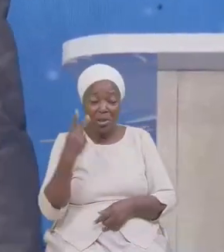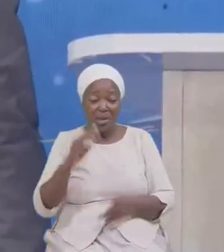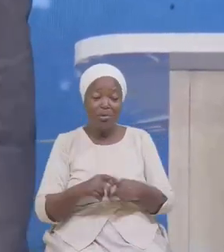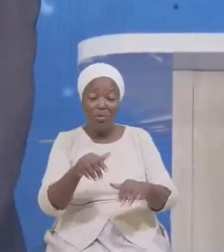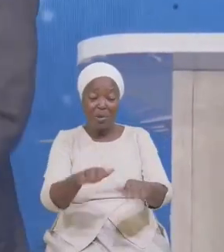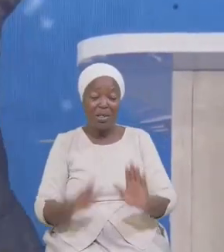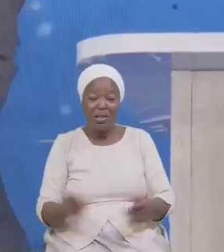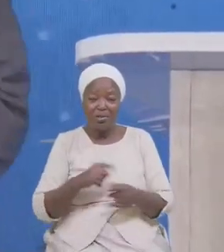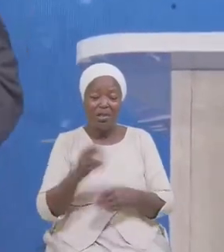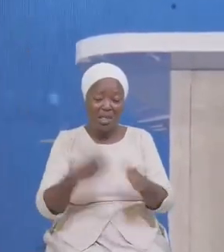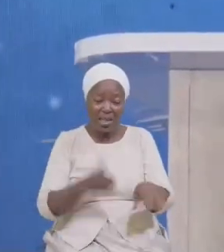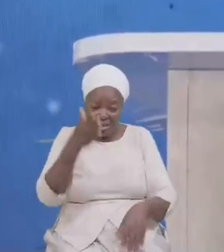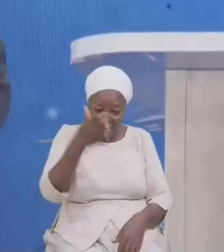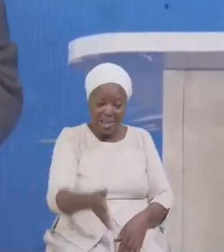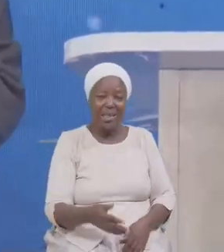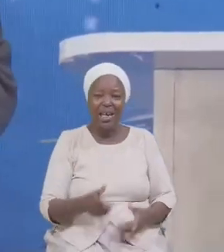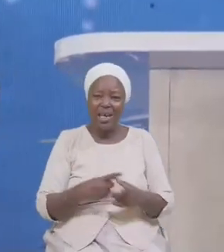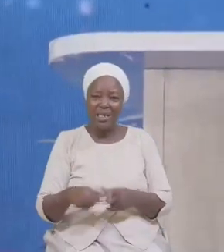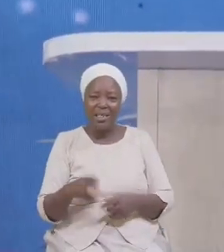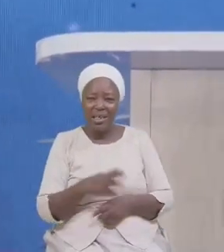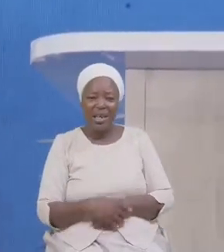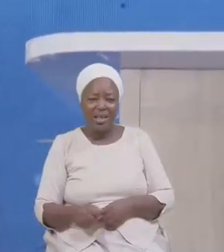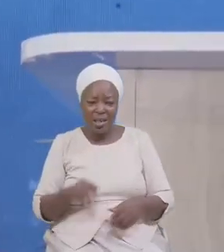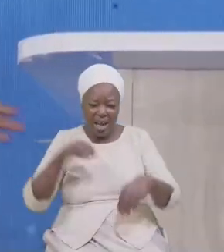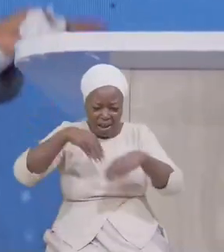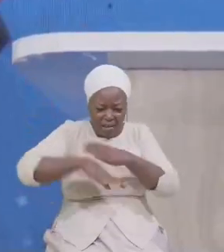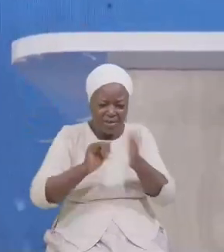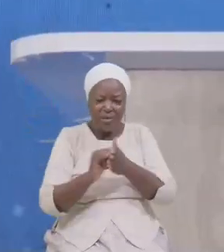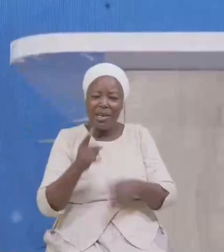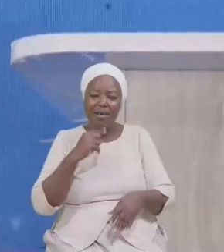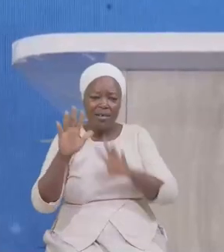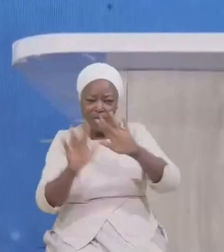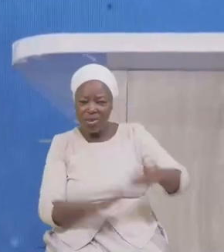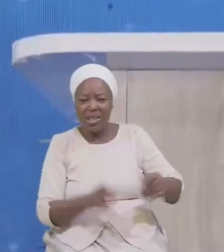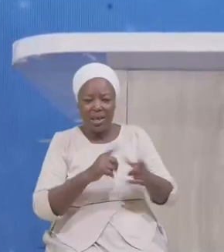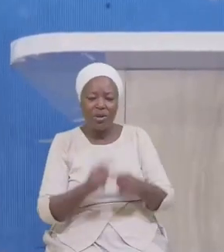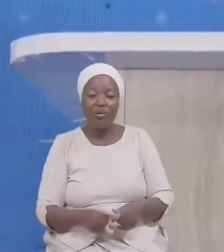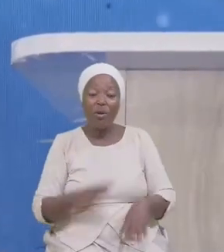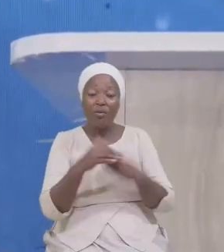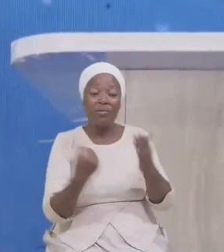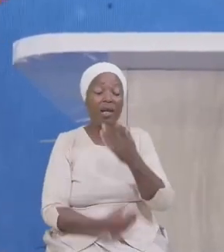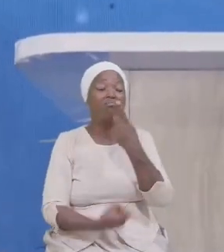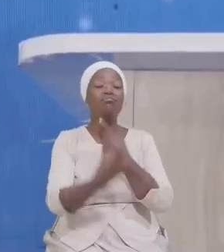de bons obsèques. Il allait mourir là-bas. Et ils ont plongé dans la mer et ils ont été engloutis.